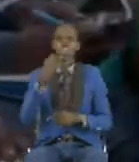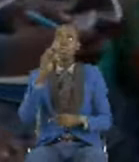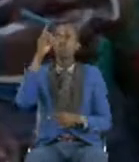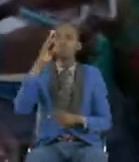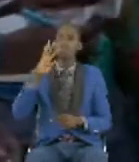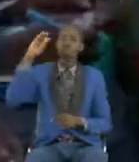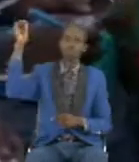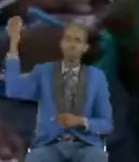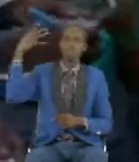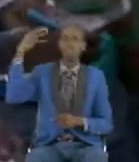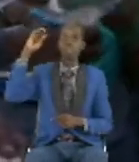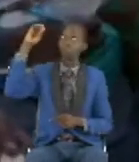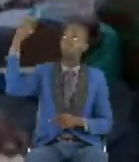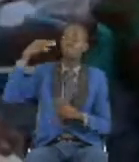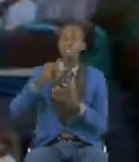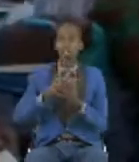grâce.